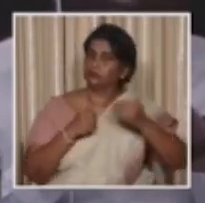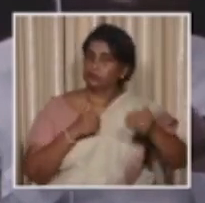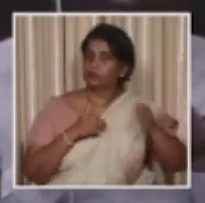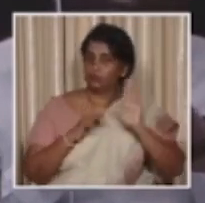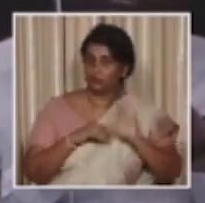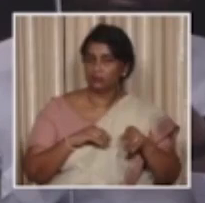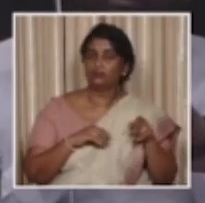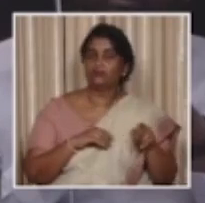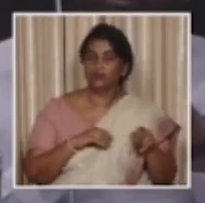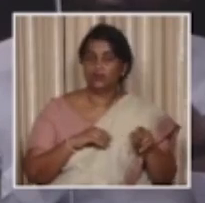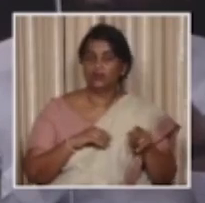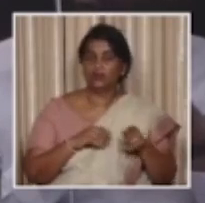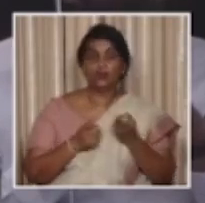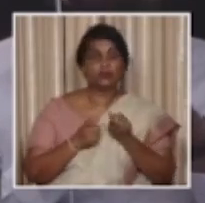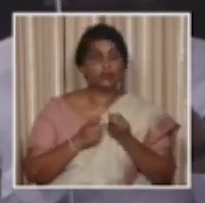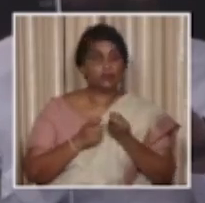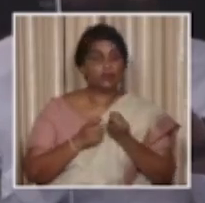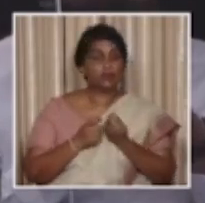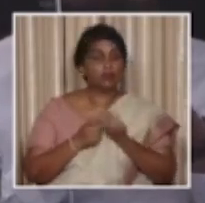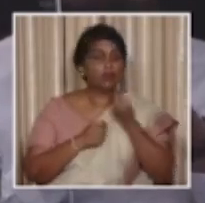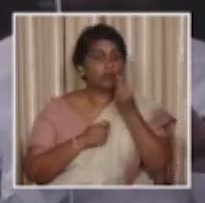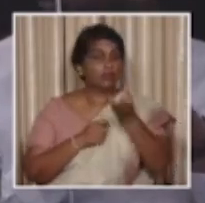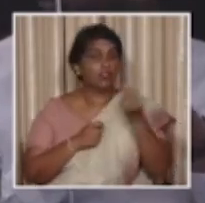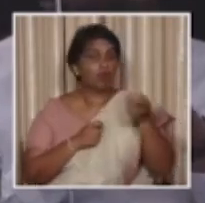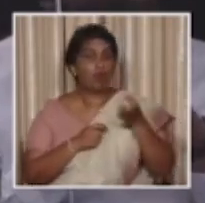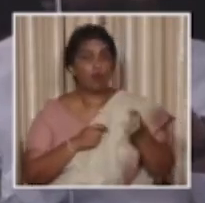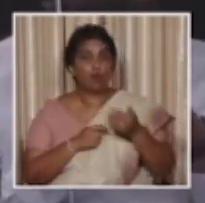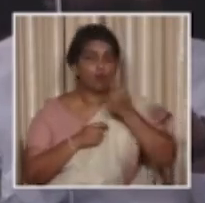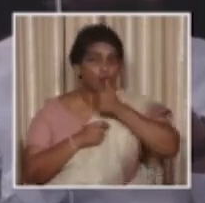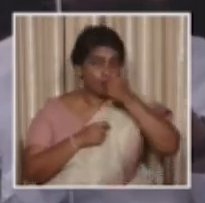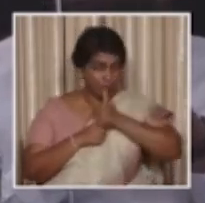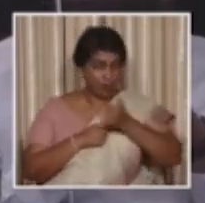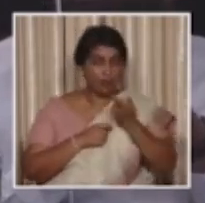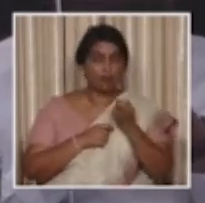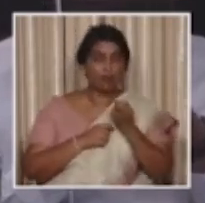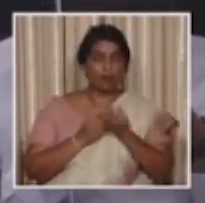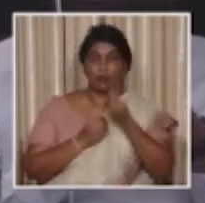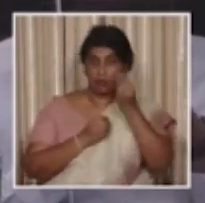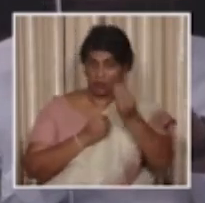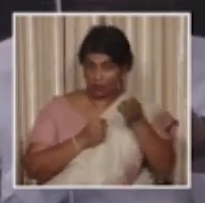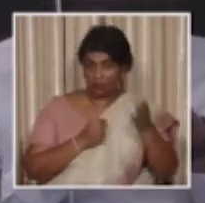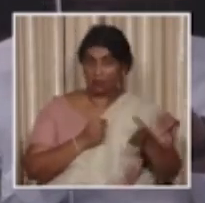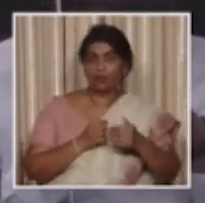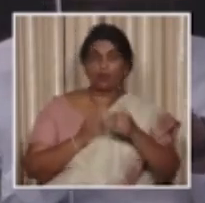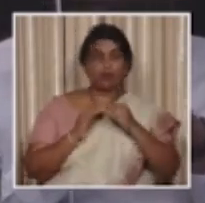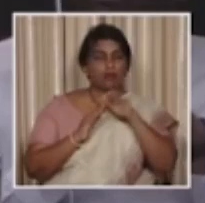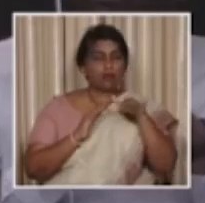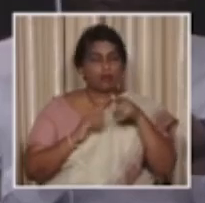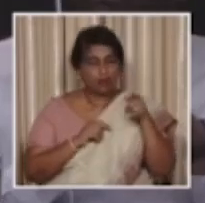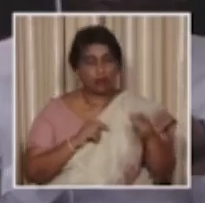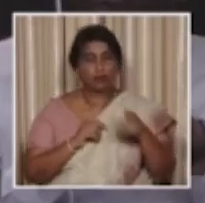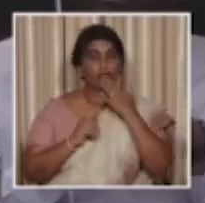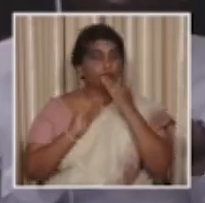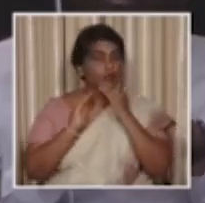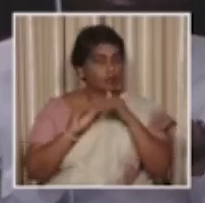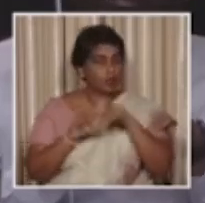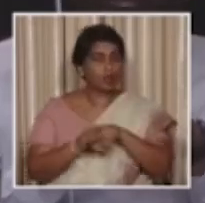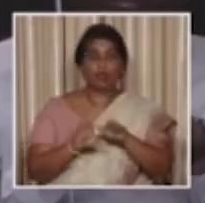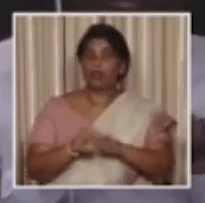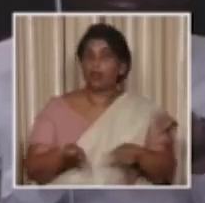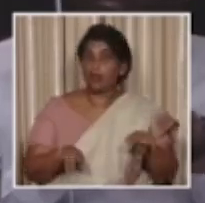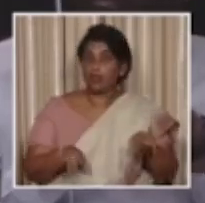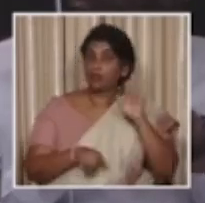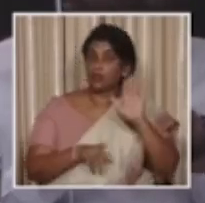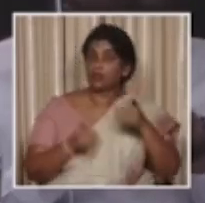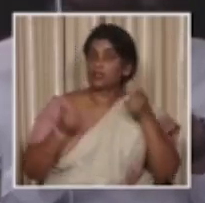තිස්සේ මේ සල්ලි යන්න ඕනේ කාටද? මේ හොරකම් කරන සල්ලි යන්න ඕනේ ගම්වල පාසල්වල දරුවන්ට